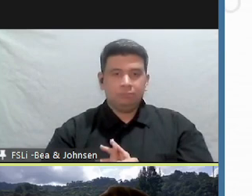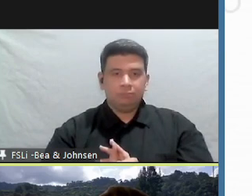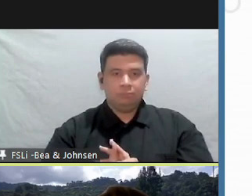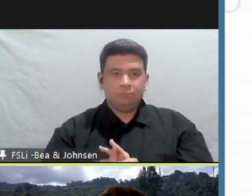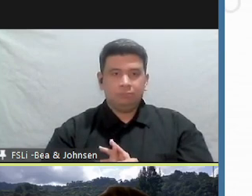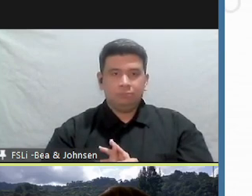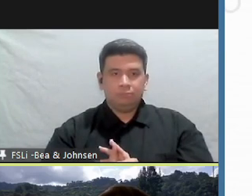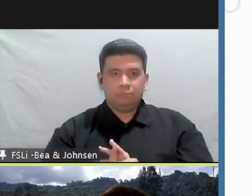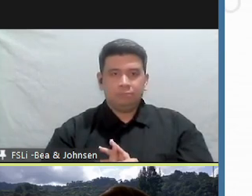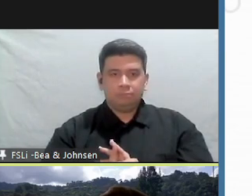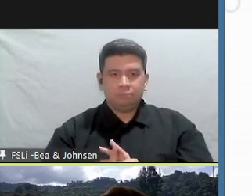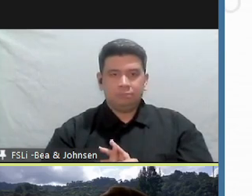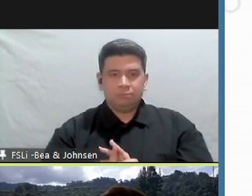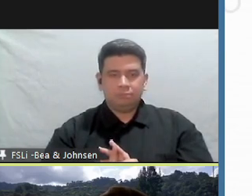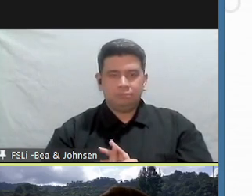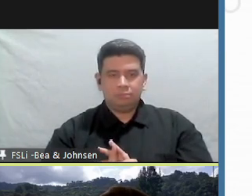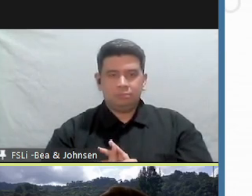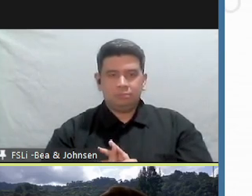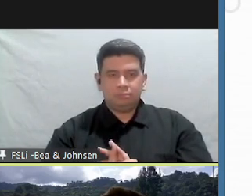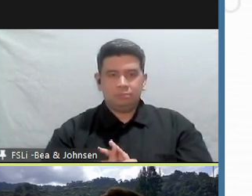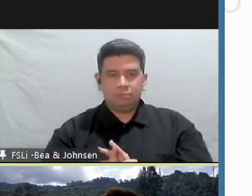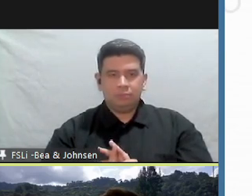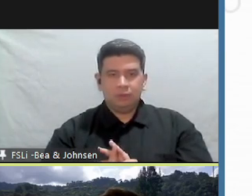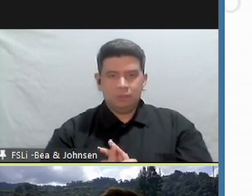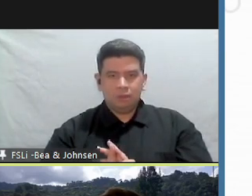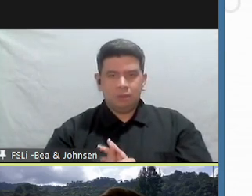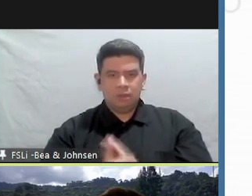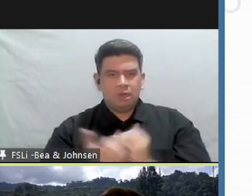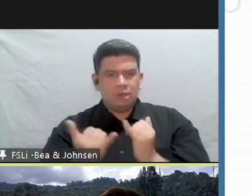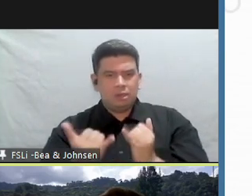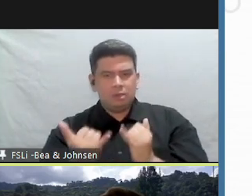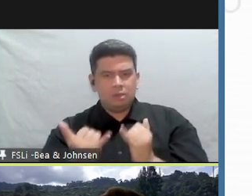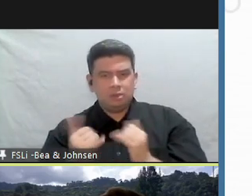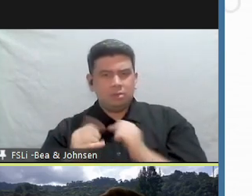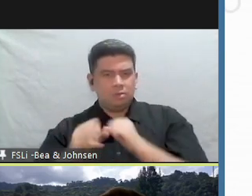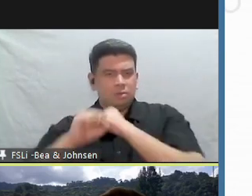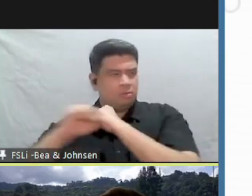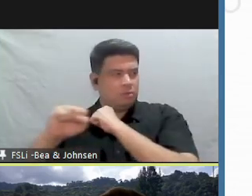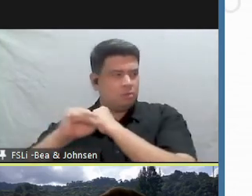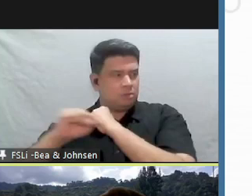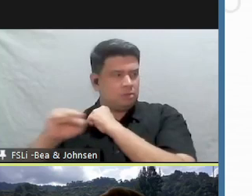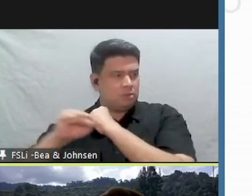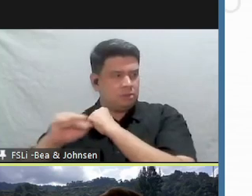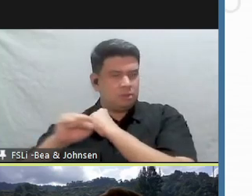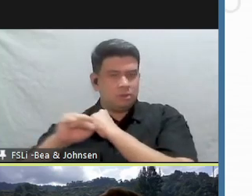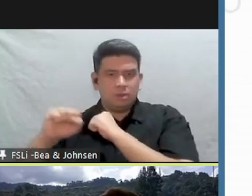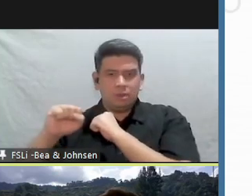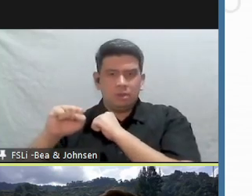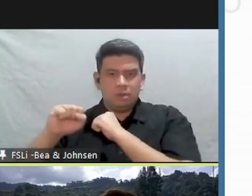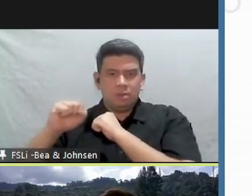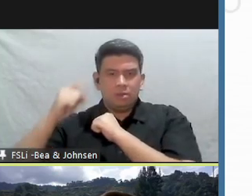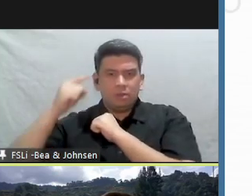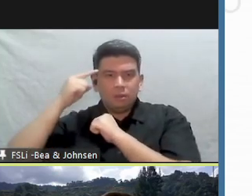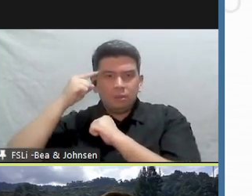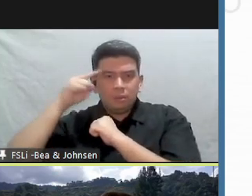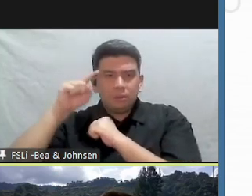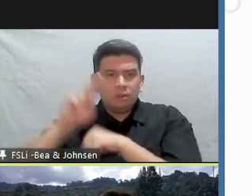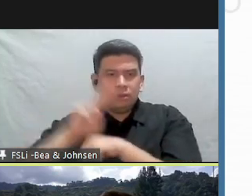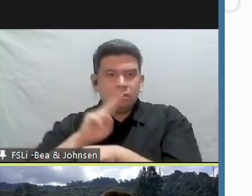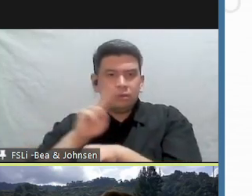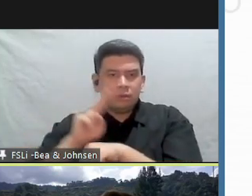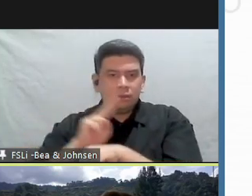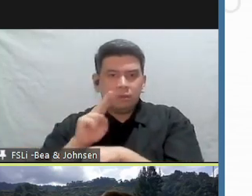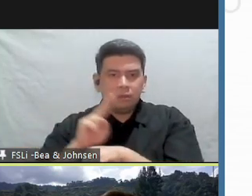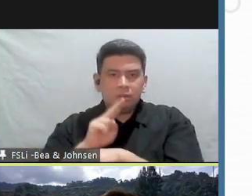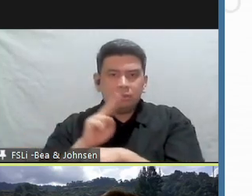Paano na isiksik, ano? Paano na insert ang advocacy para sa paggamit ng ating wika, ano? So makikita